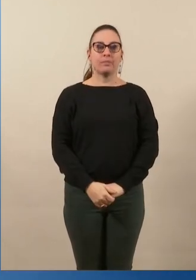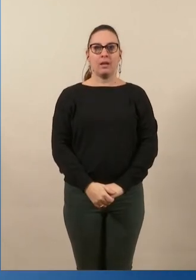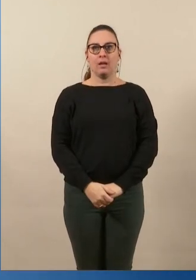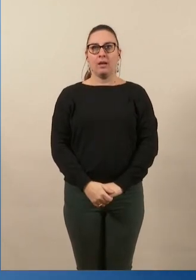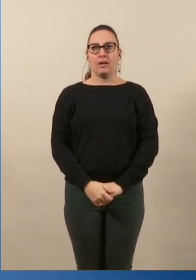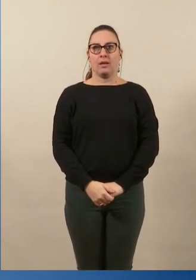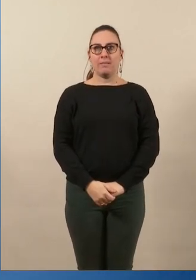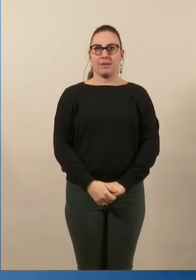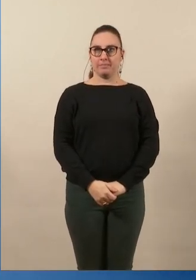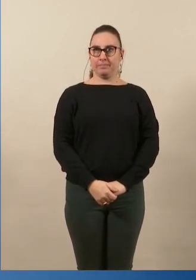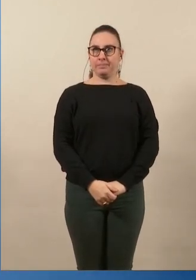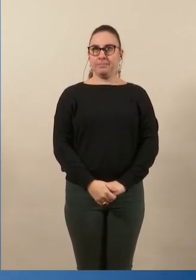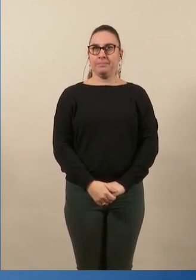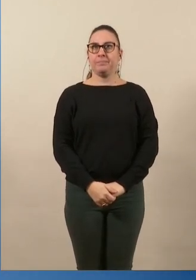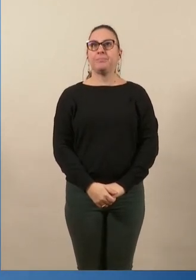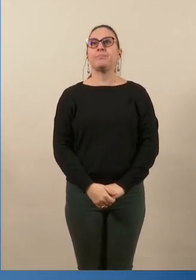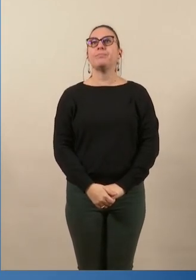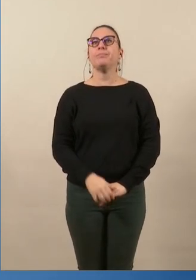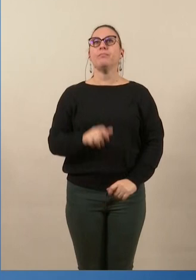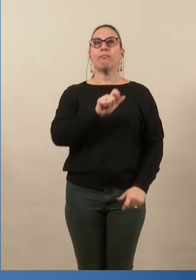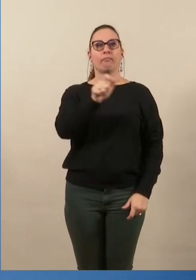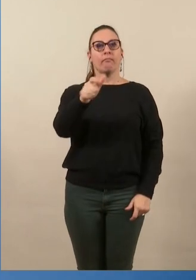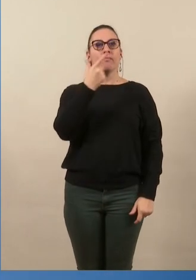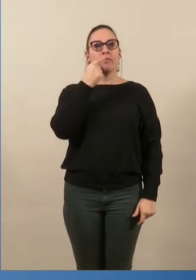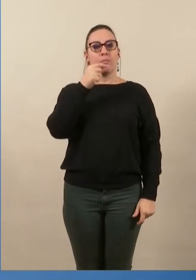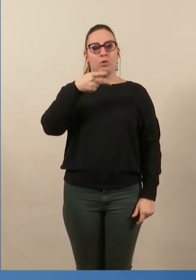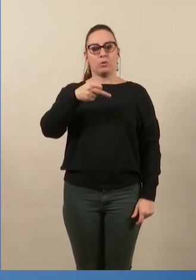pas nous enchaînons ave monsieur